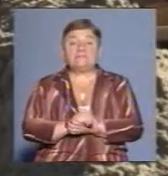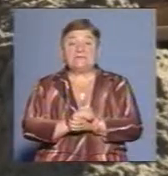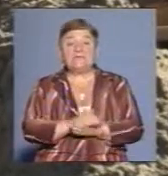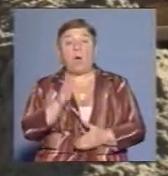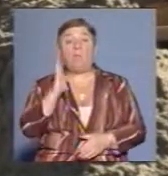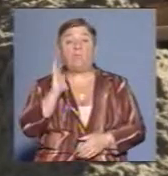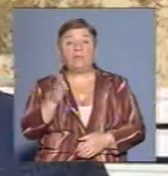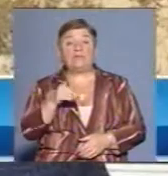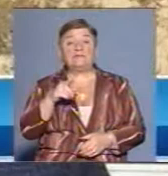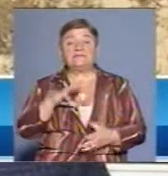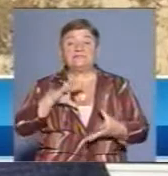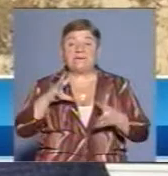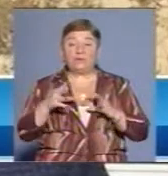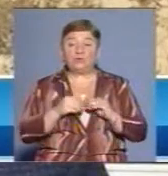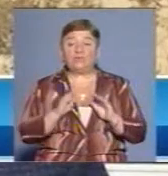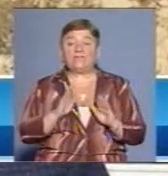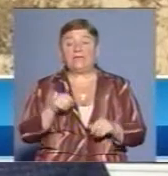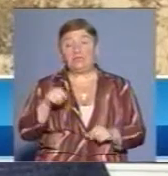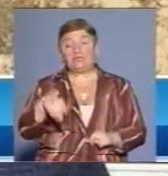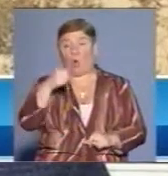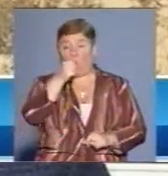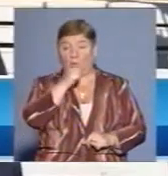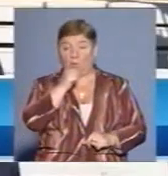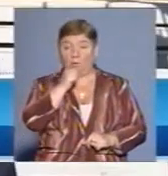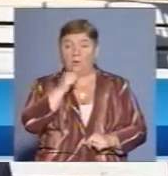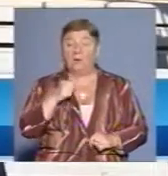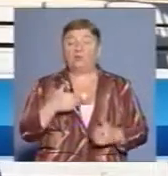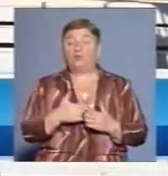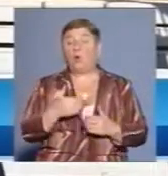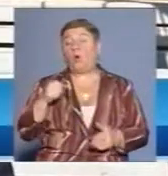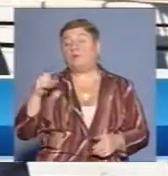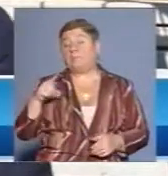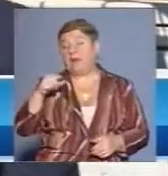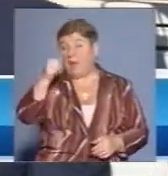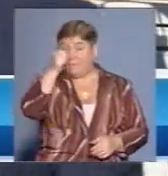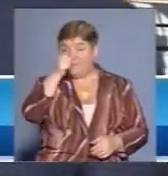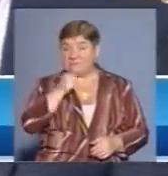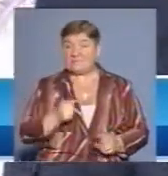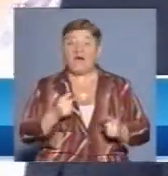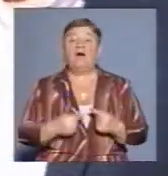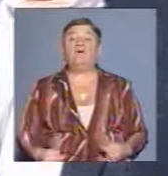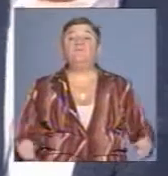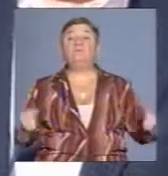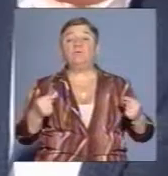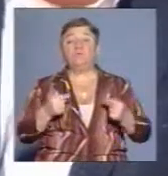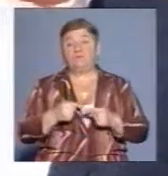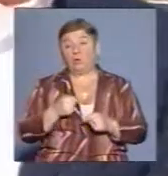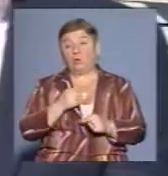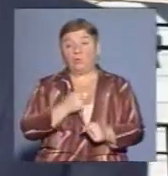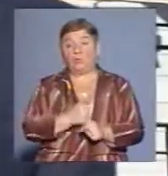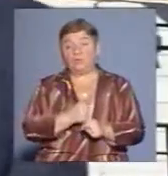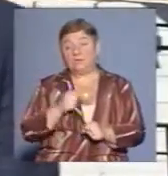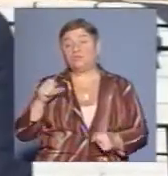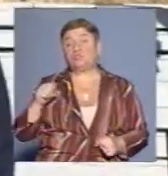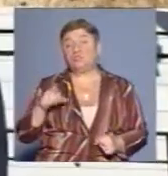заключені у квітні цього року. Якщо в нього люди працюють із жовтня місяця, то відповідно її робота здійснювалася тими людьми із жовтня місяця.